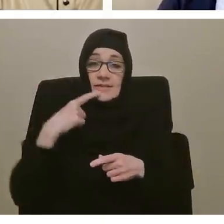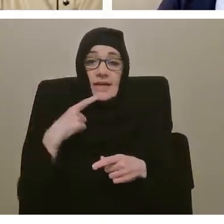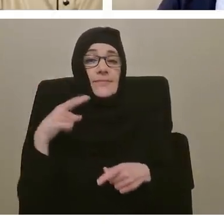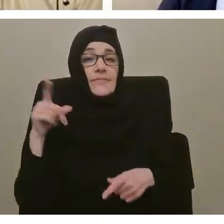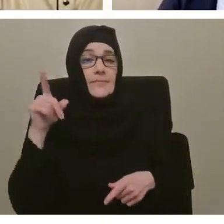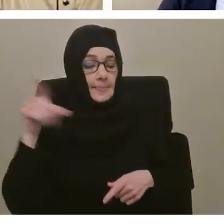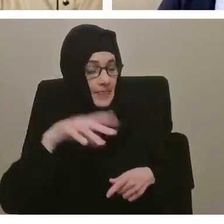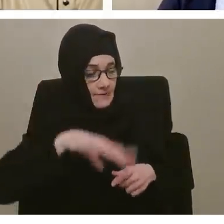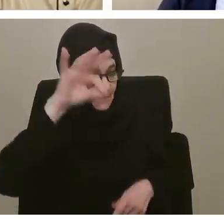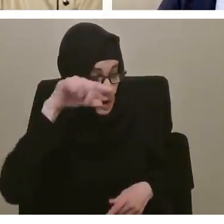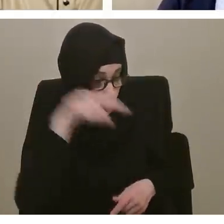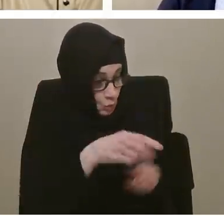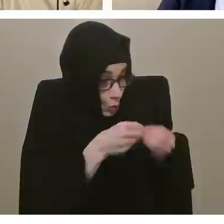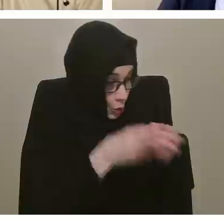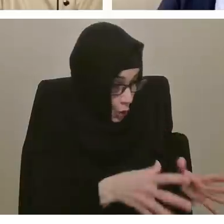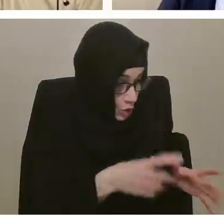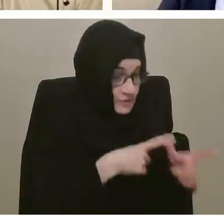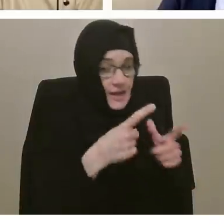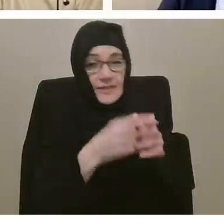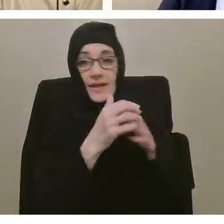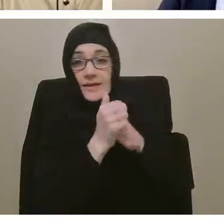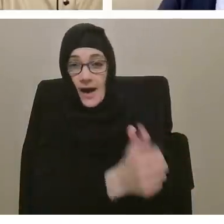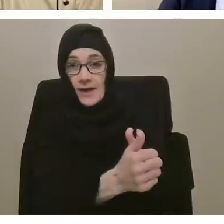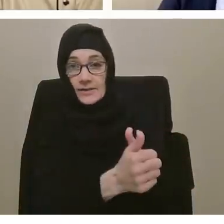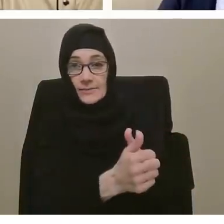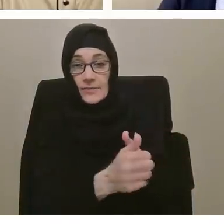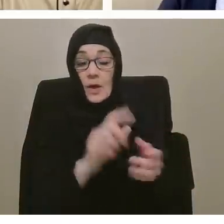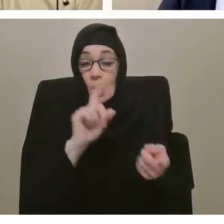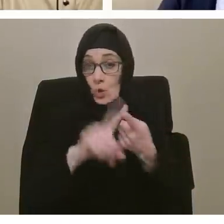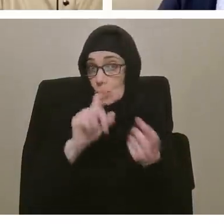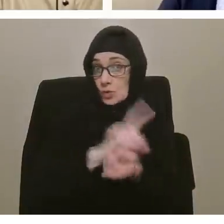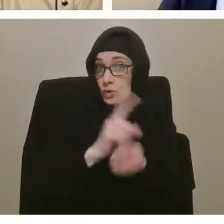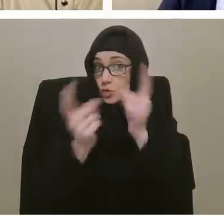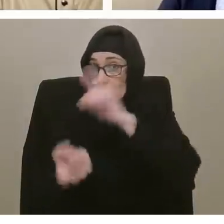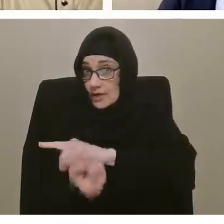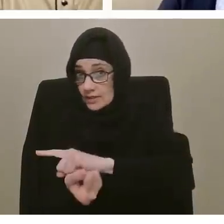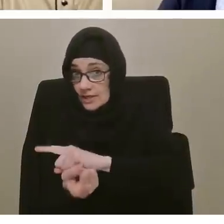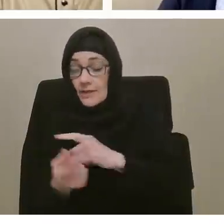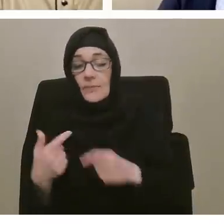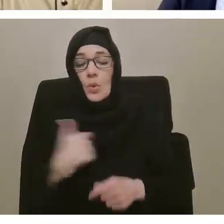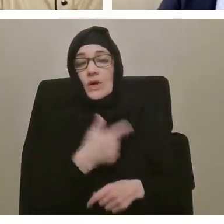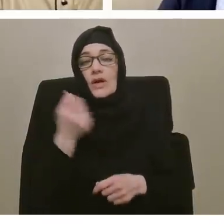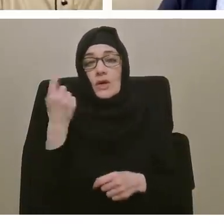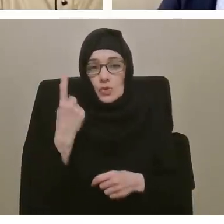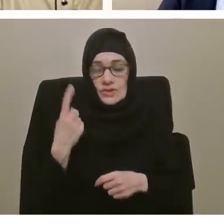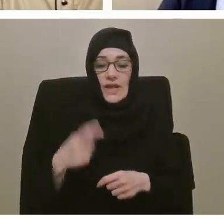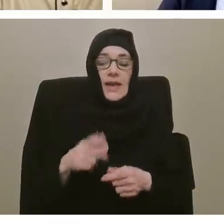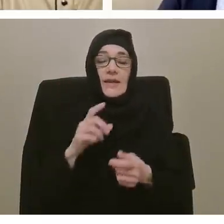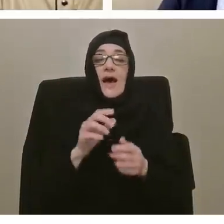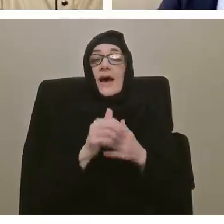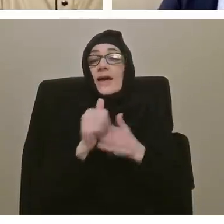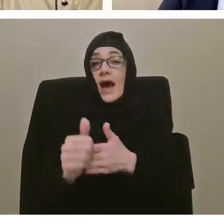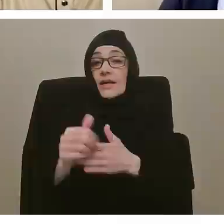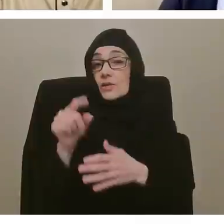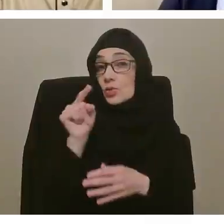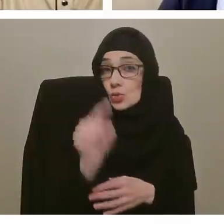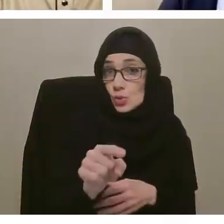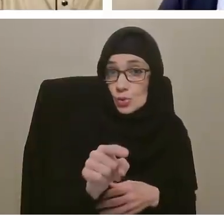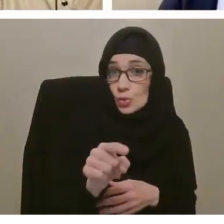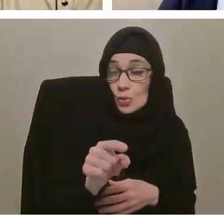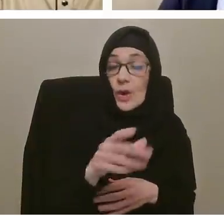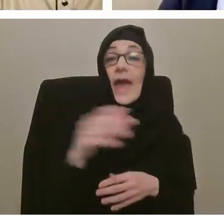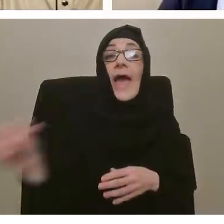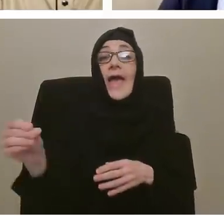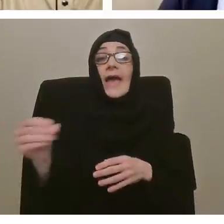guided. In the translations, we understand guided you, like in هَدَاكَ وَهَدَابِكَ. He guided you